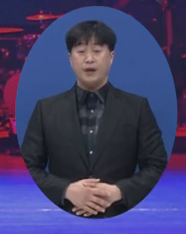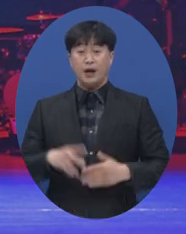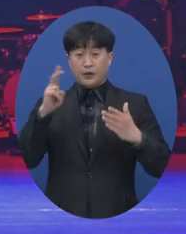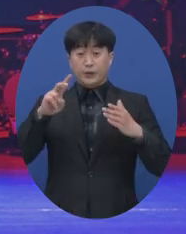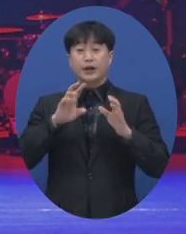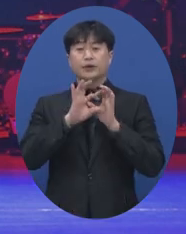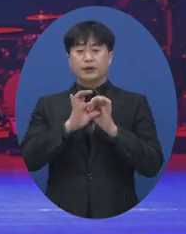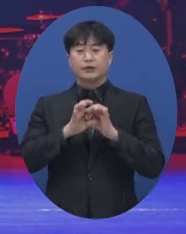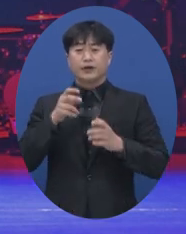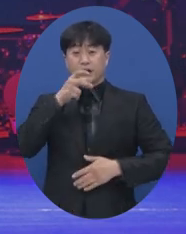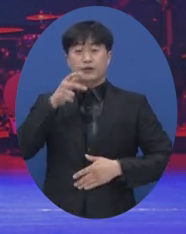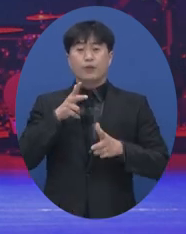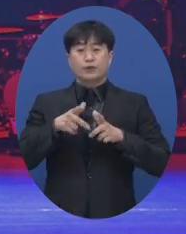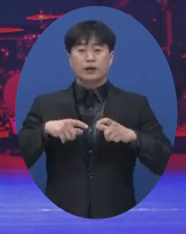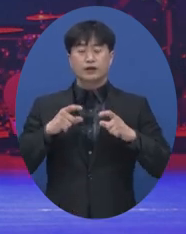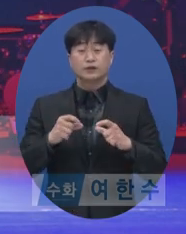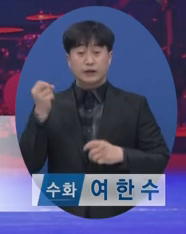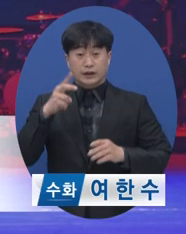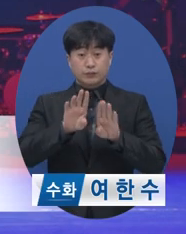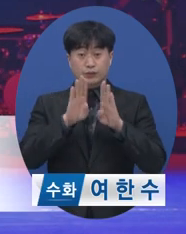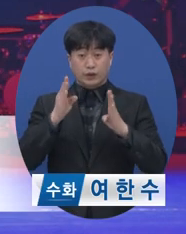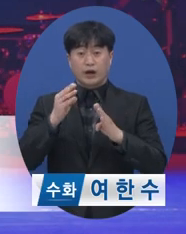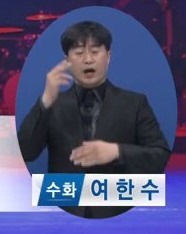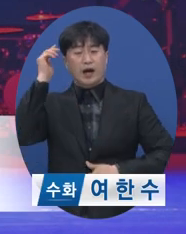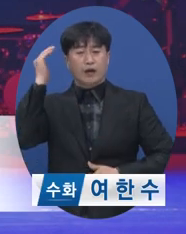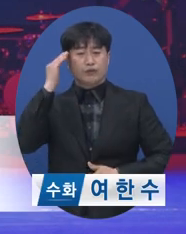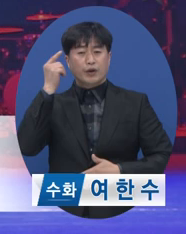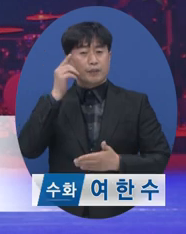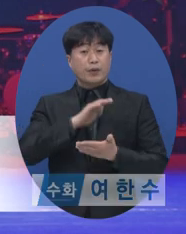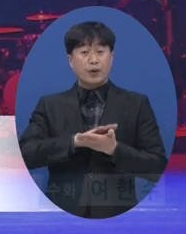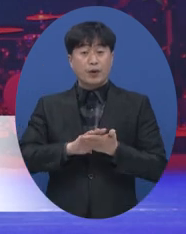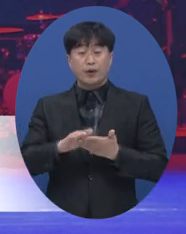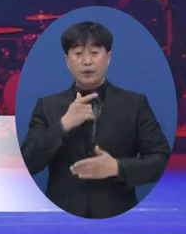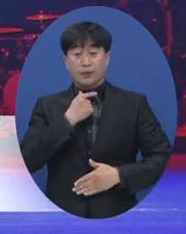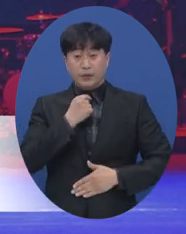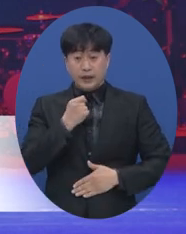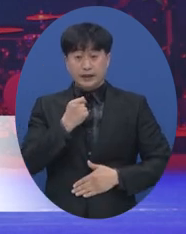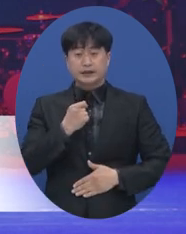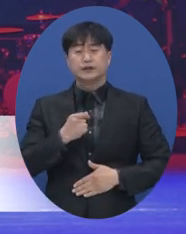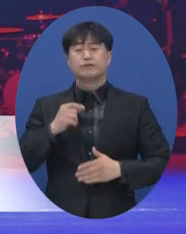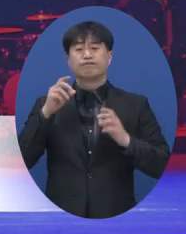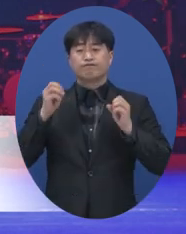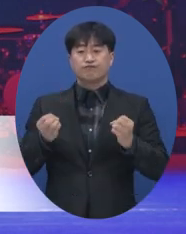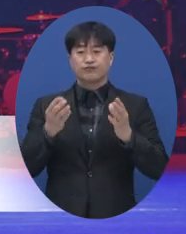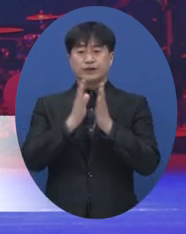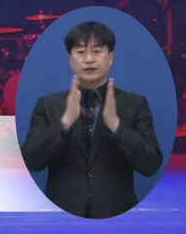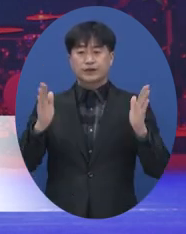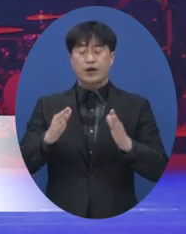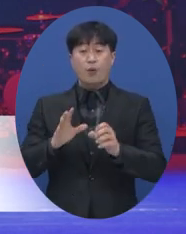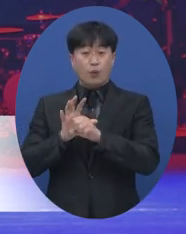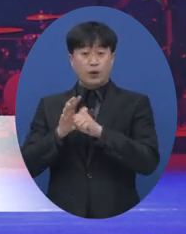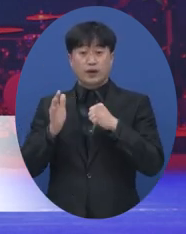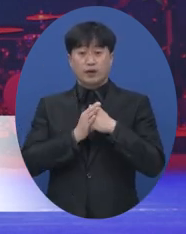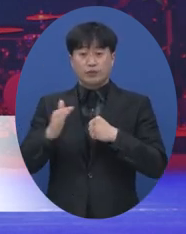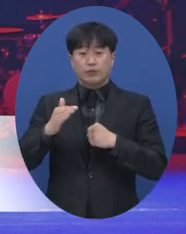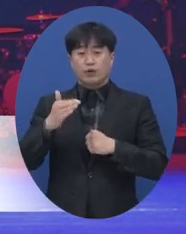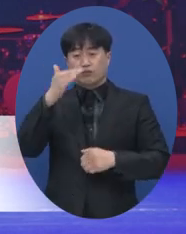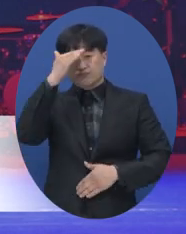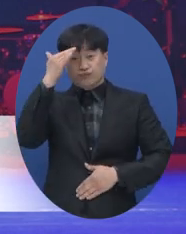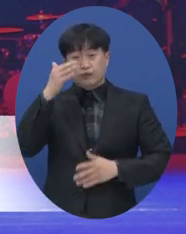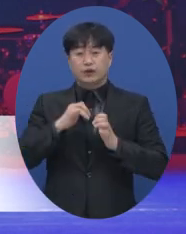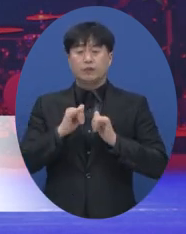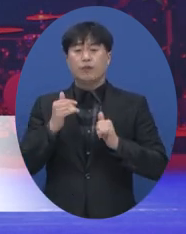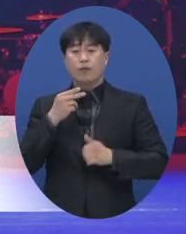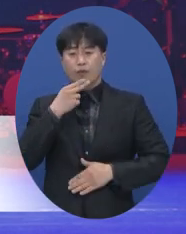음악을 통해 개성공단 재개와 한반도 평화를 기원하는 콘서트가 열렸습니다. 코로나19 상황을 고려해 관중 없이